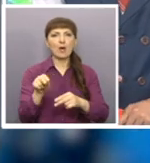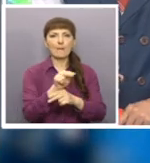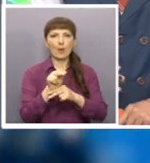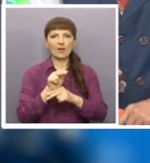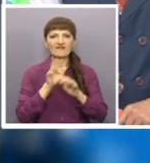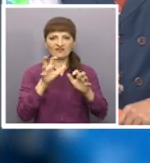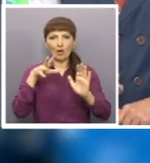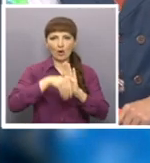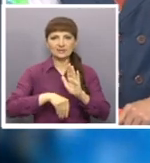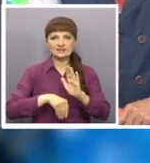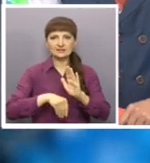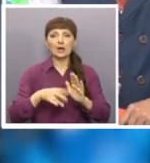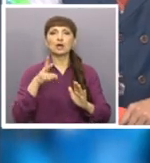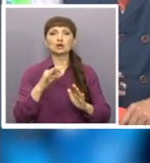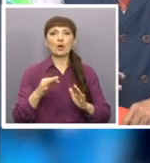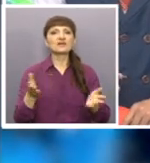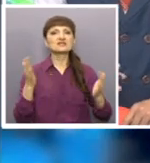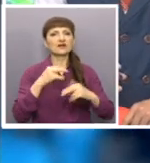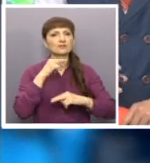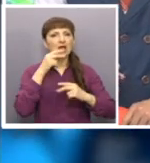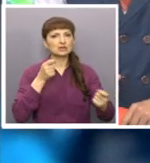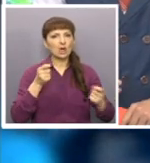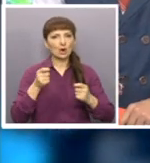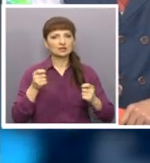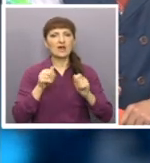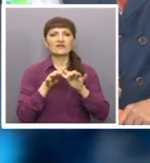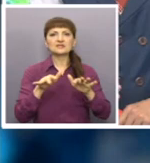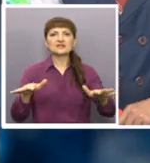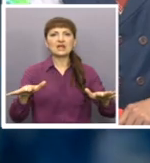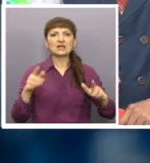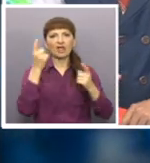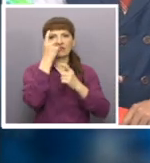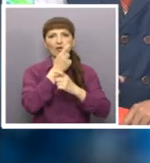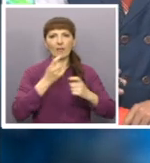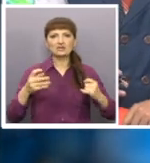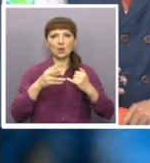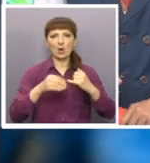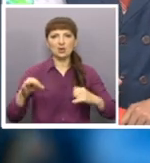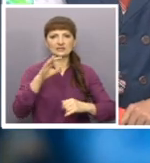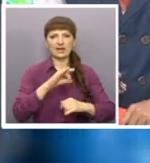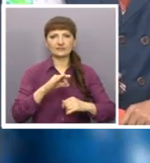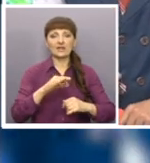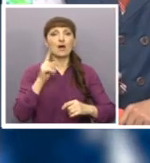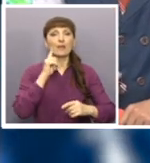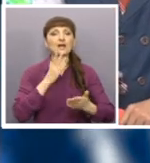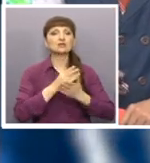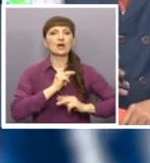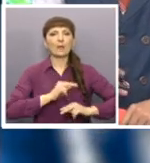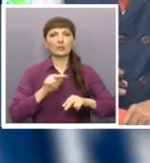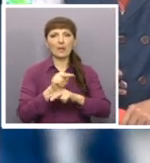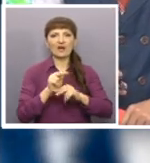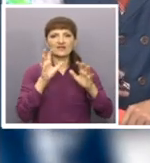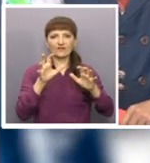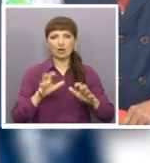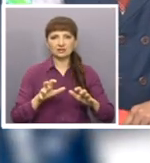в земельном кодексе, но призывает быть осторожнее в распространении какой-либо информации о земле. И пока идет работа над поправками в